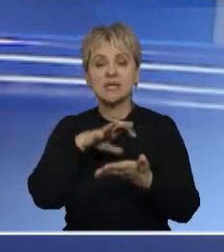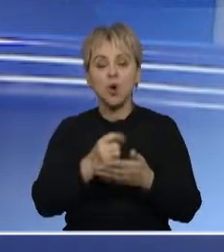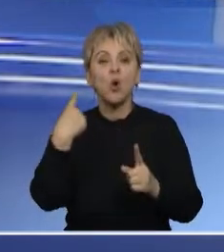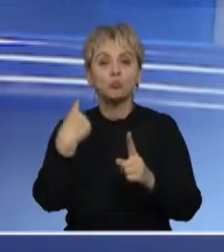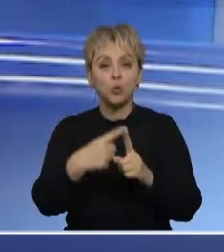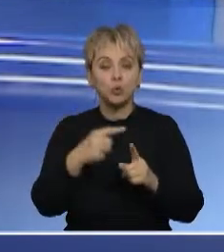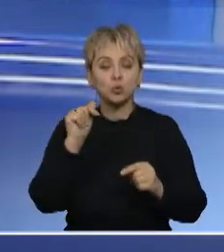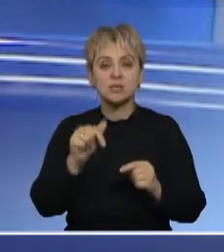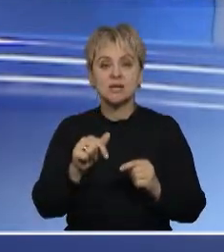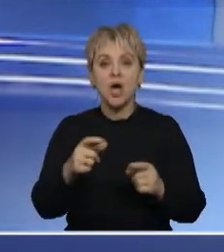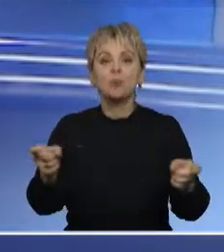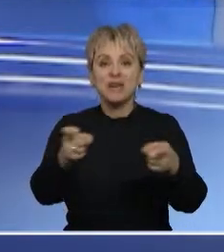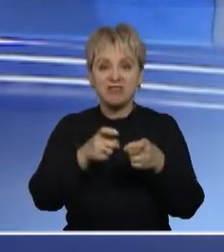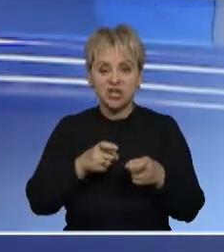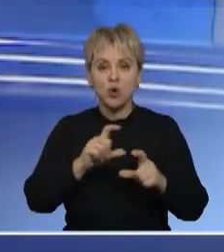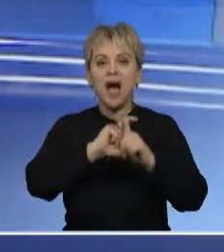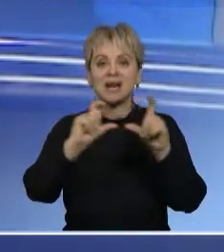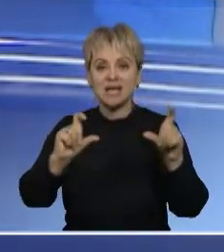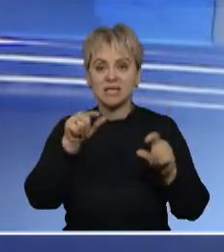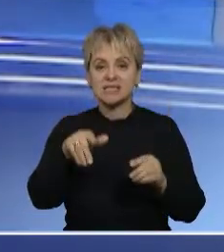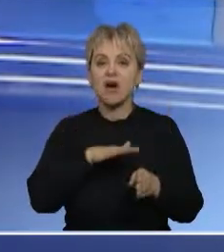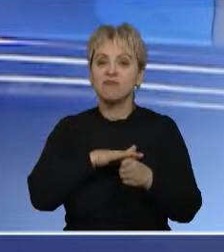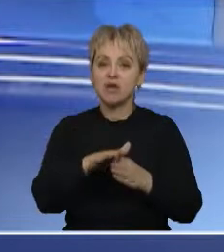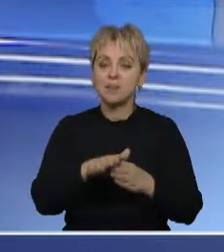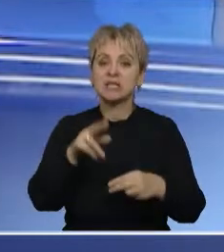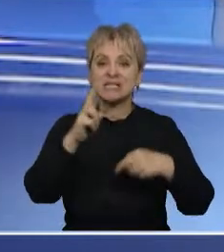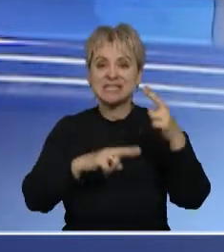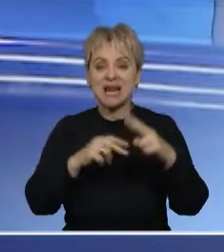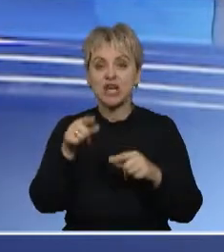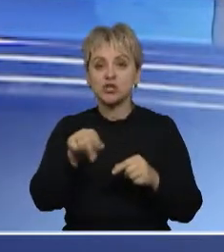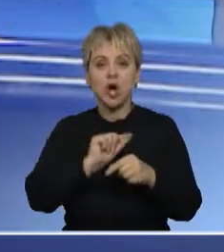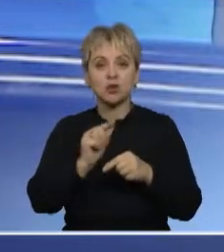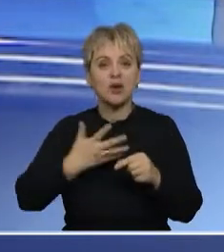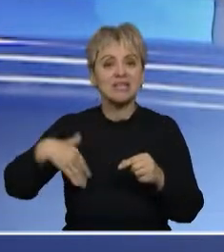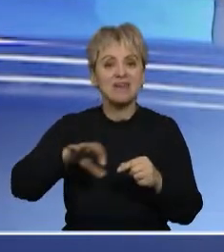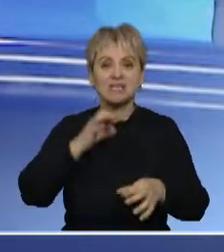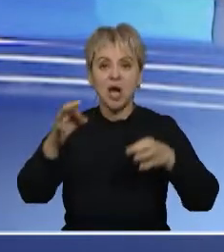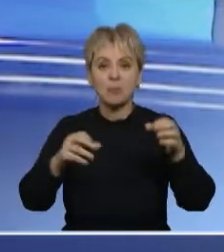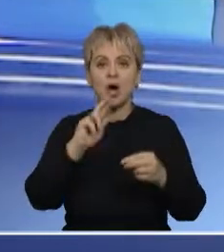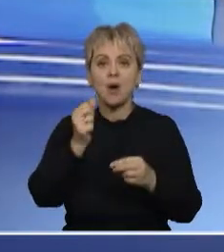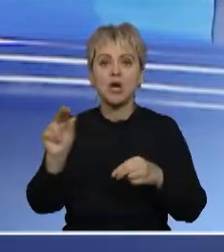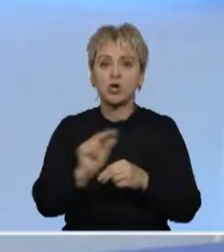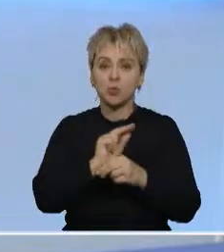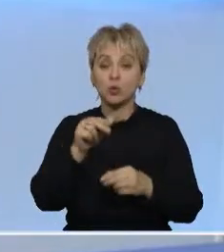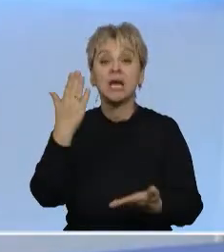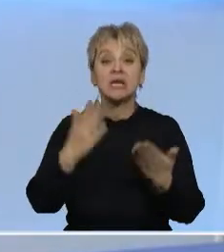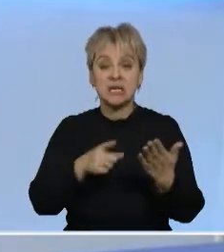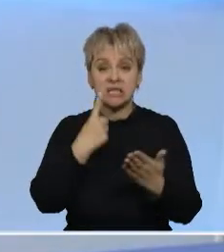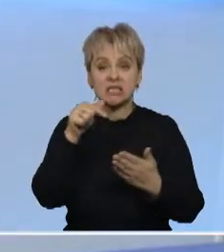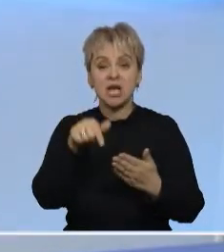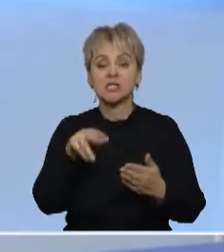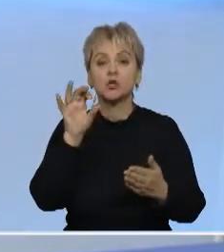Плюс привлеченная организация выполняет строительный контроль на всех объектах капитального ремонта. И если сказать